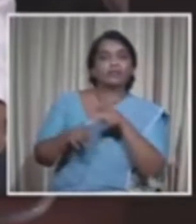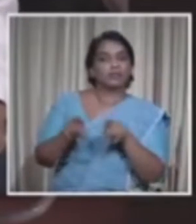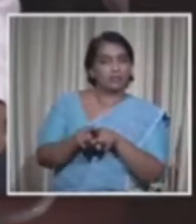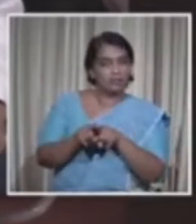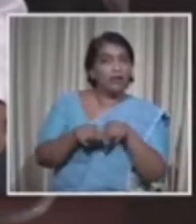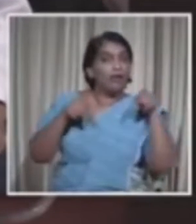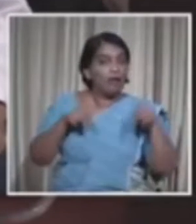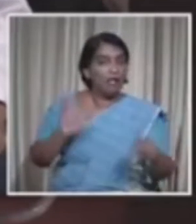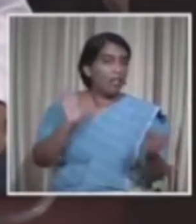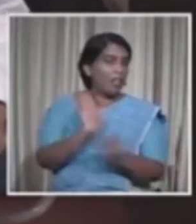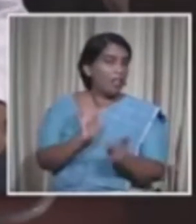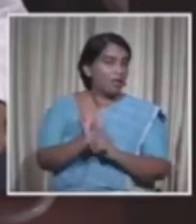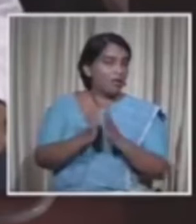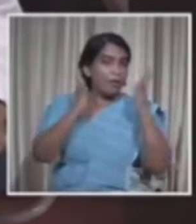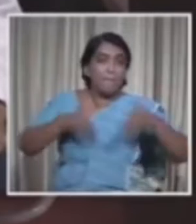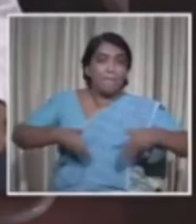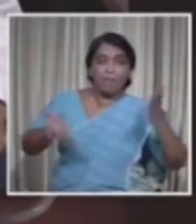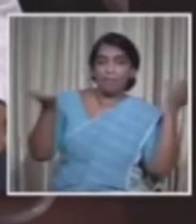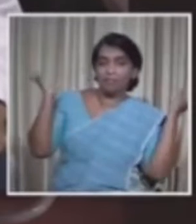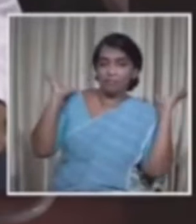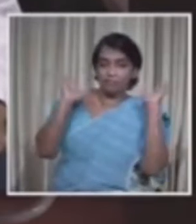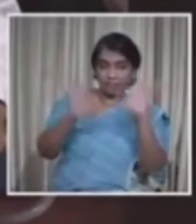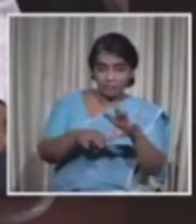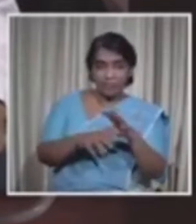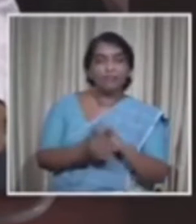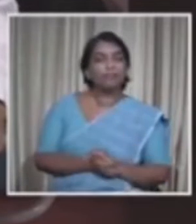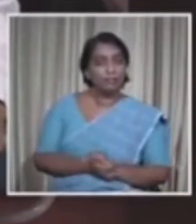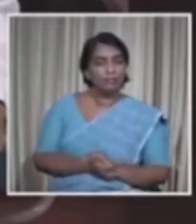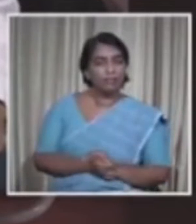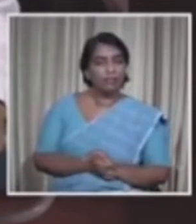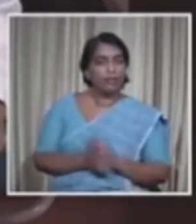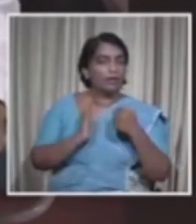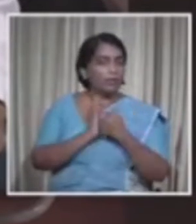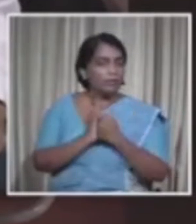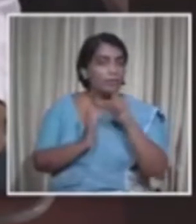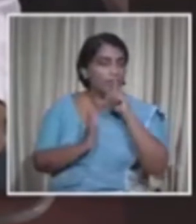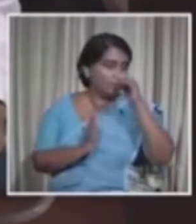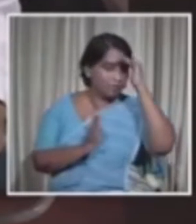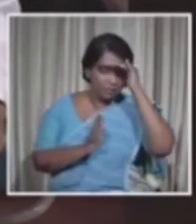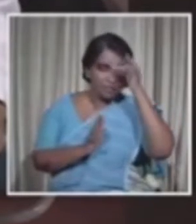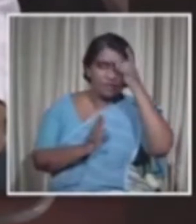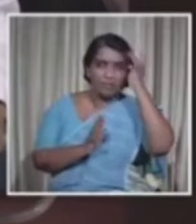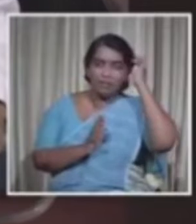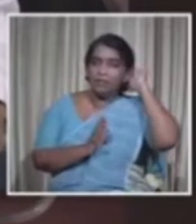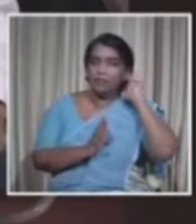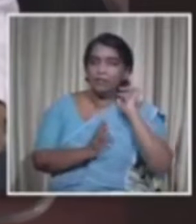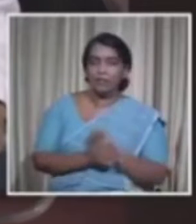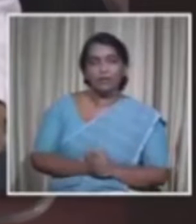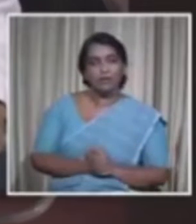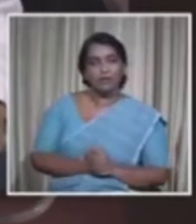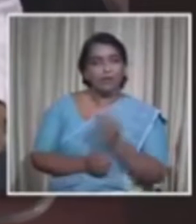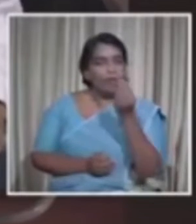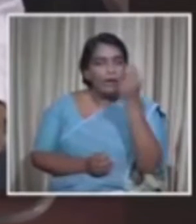கூறுகின்றனர். இந்த கோரிக்கையை ஏற்று ஜனாதிபதியும் அரசும் பதவி விலக வேண்டும், இடைக்கால அரசு என்ற மோசடிக்கு நாம்